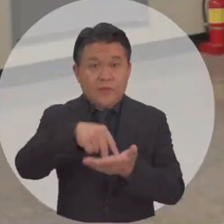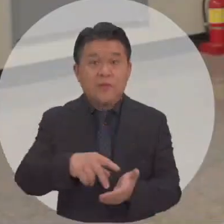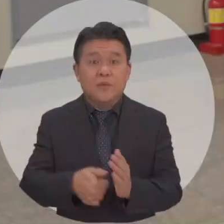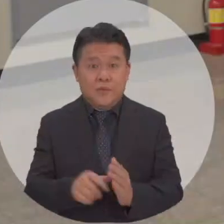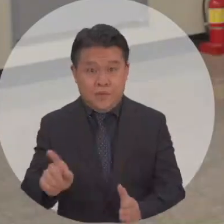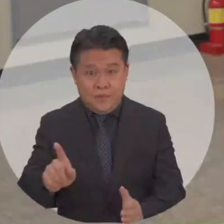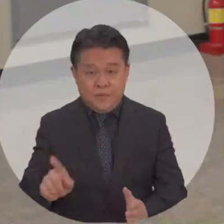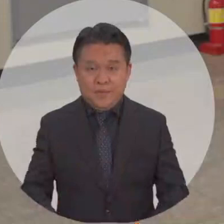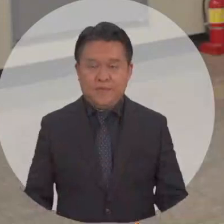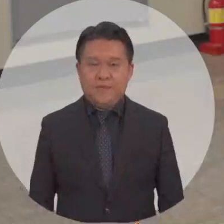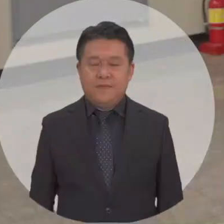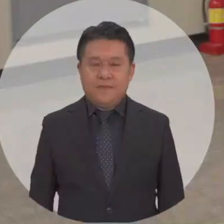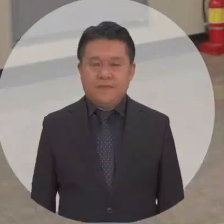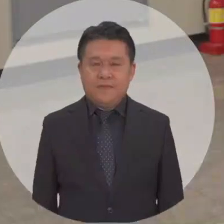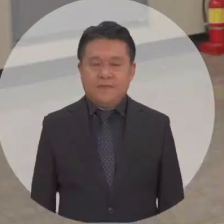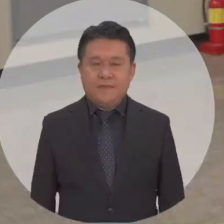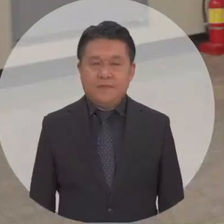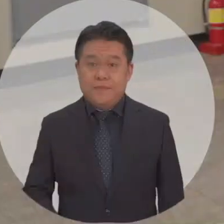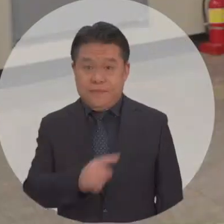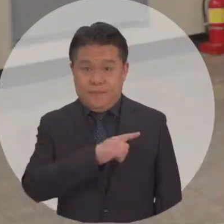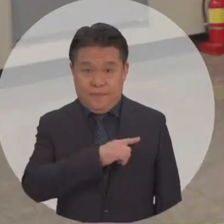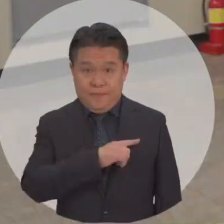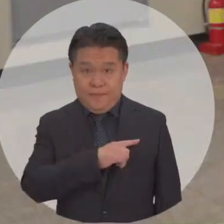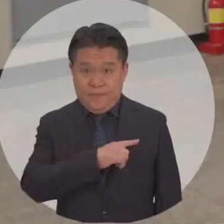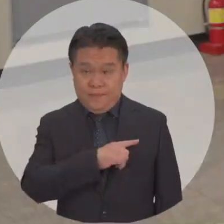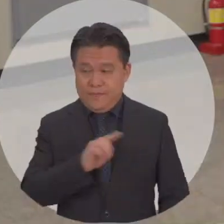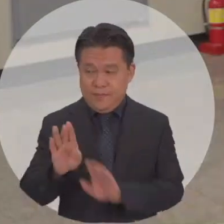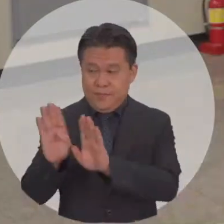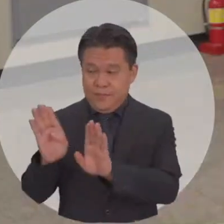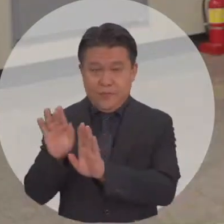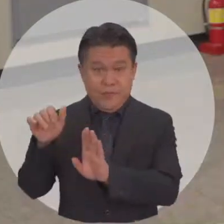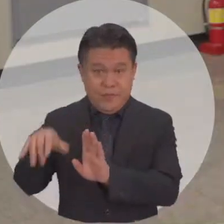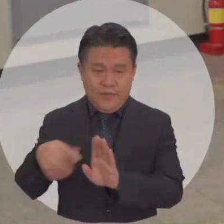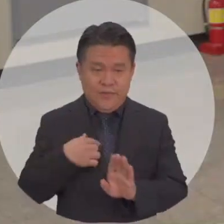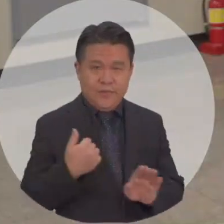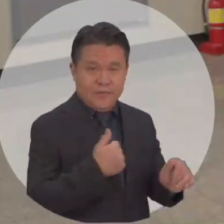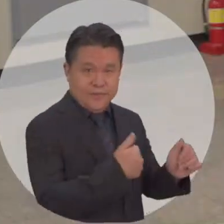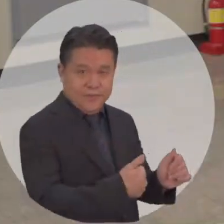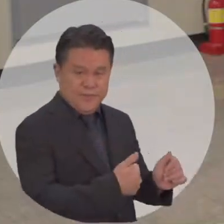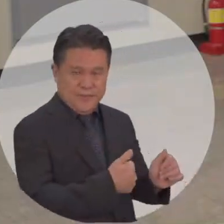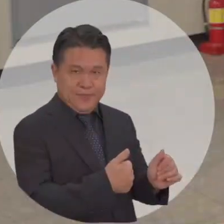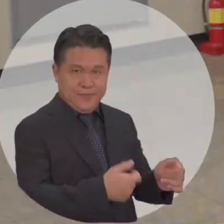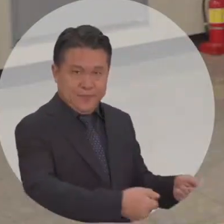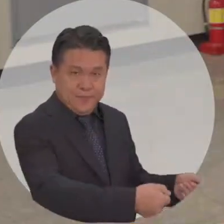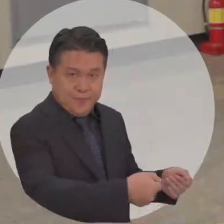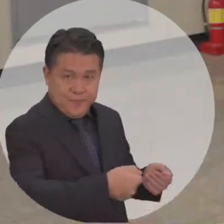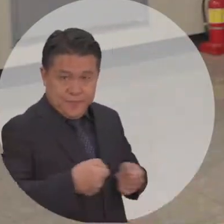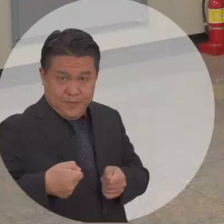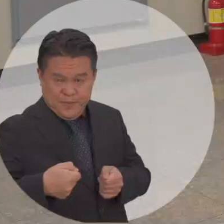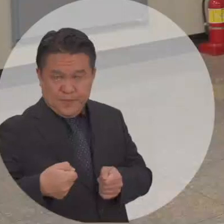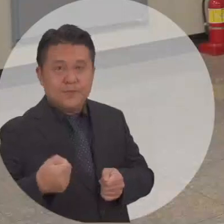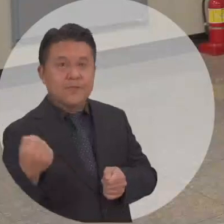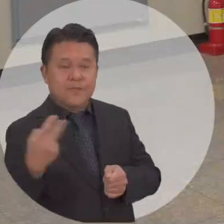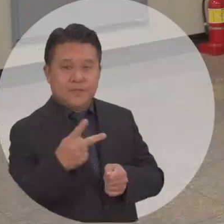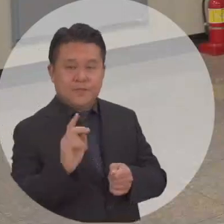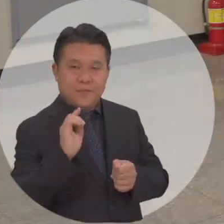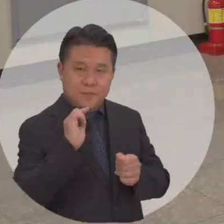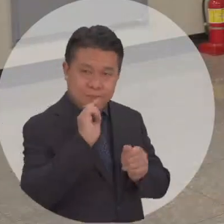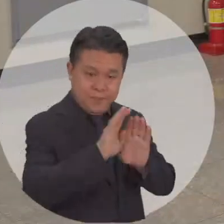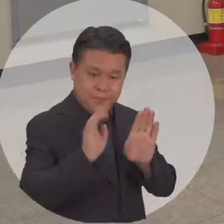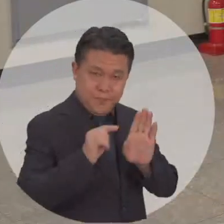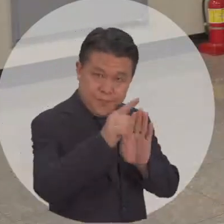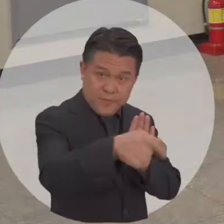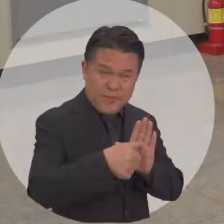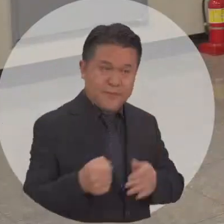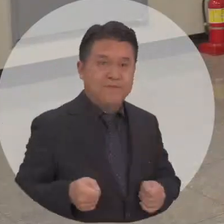휠체어로 엘리베이터를 타는 경우입니다. 엘리베이터를 탈 때에는 대상자의 뒤에서 휠체어를 끌고 들어가고